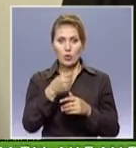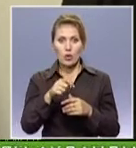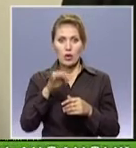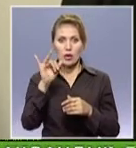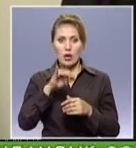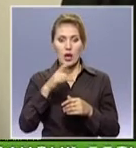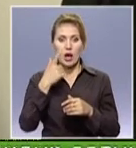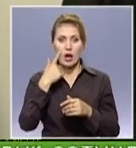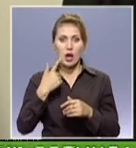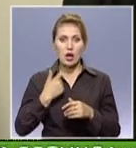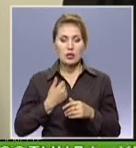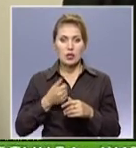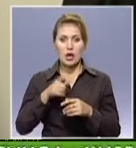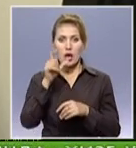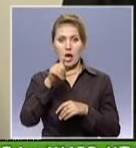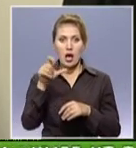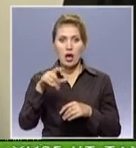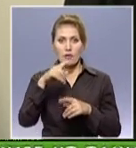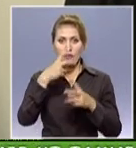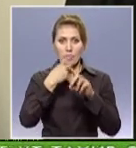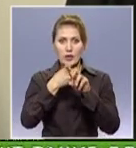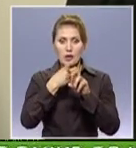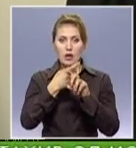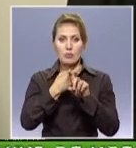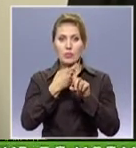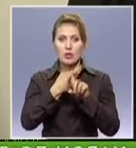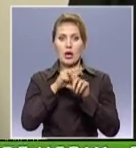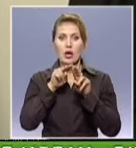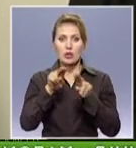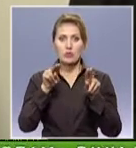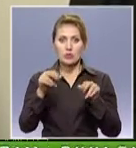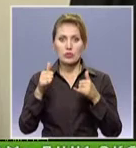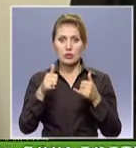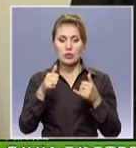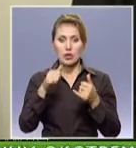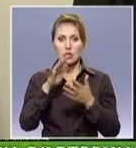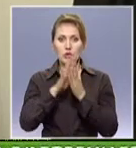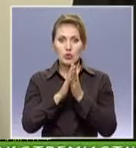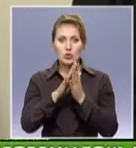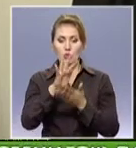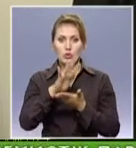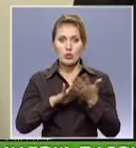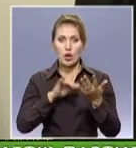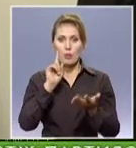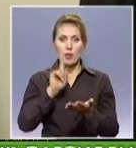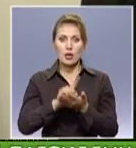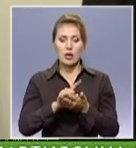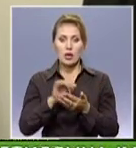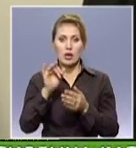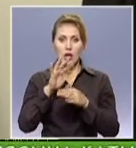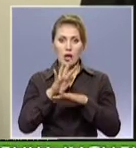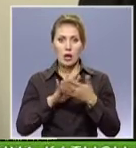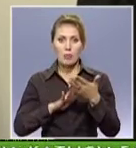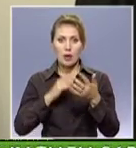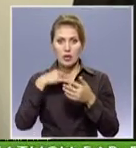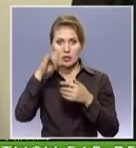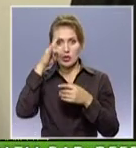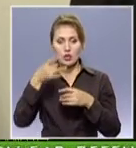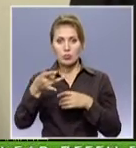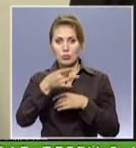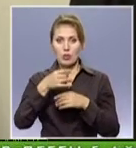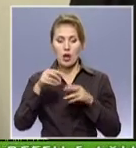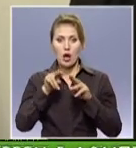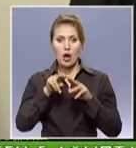мен ардагерлері алдында фашизмді насихаттаған үшін жариялы түрде кешірім сұраған міндеттесін. Кешірім Қазақстан Республикасының